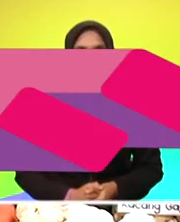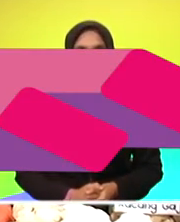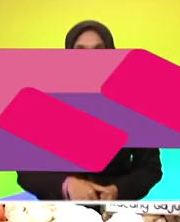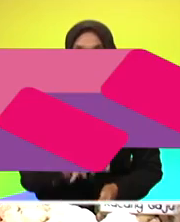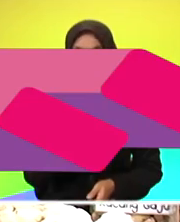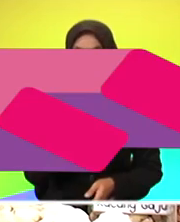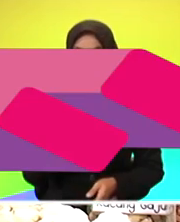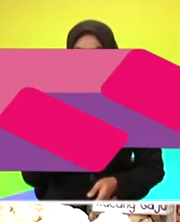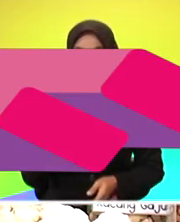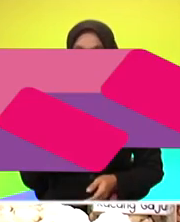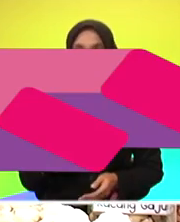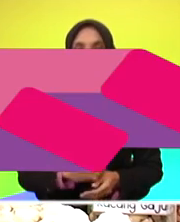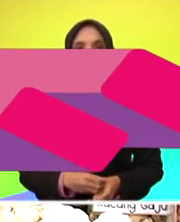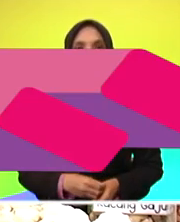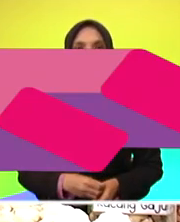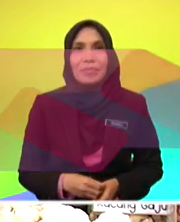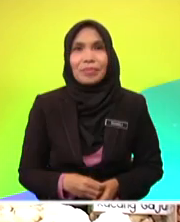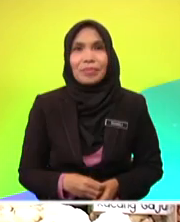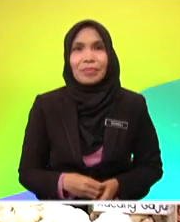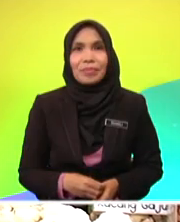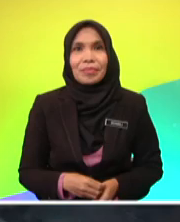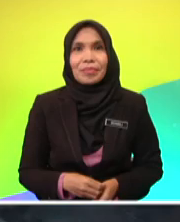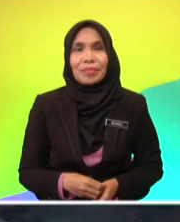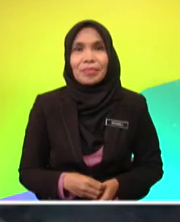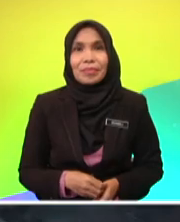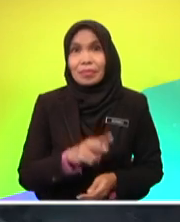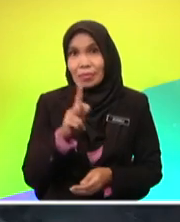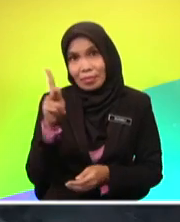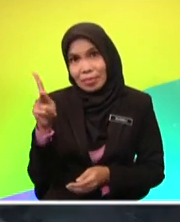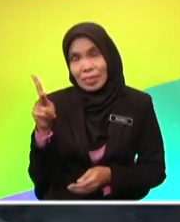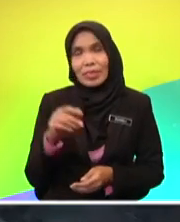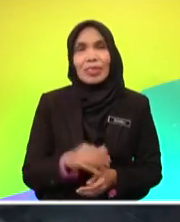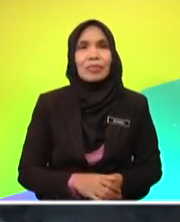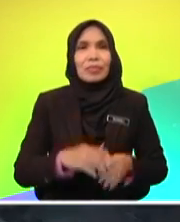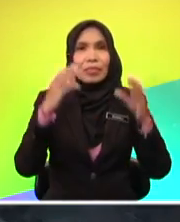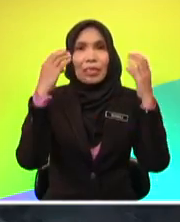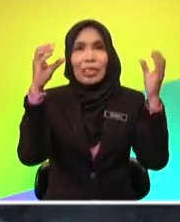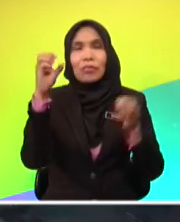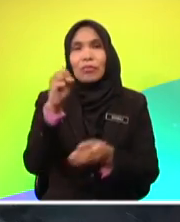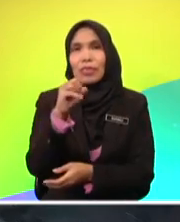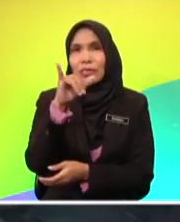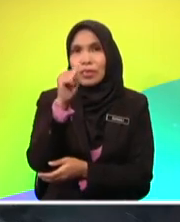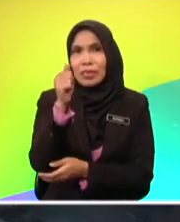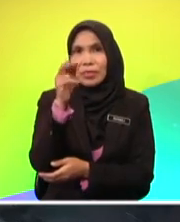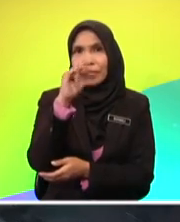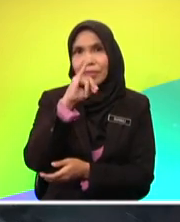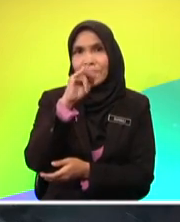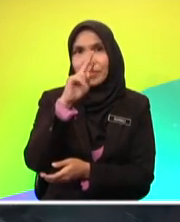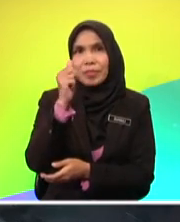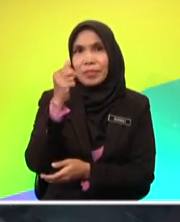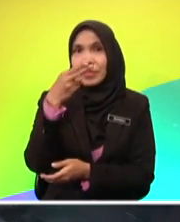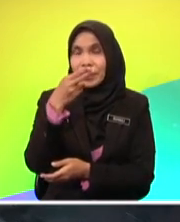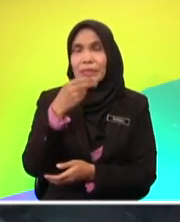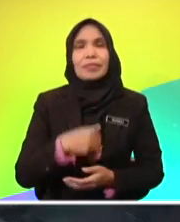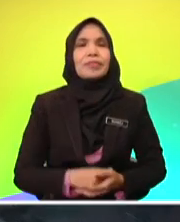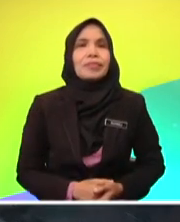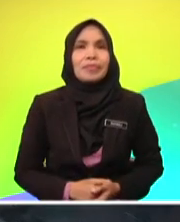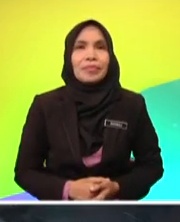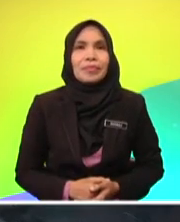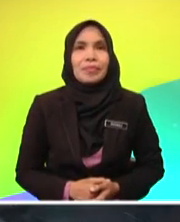Dan tak lain tak bukan yang di sebelah Cikgu Suhaila, Cikgu Syaira Serman, juga dari Sekolah Menengah